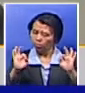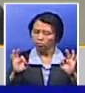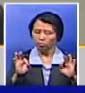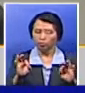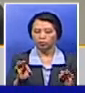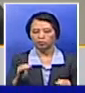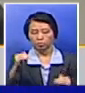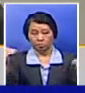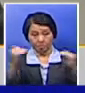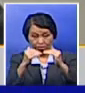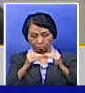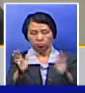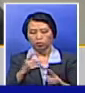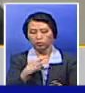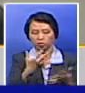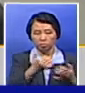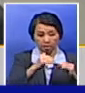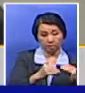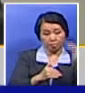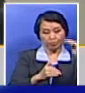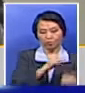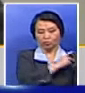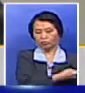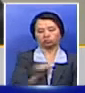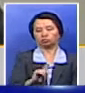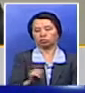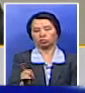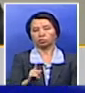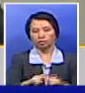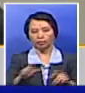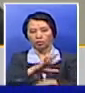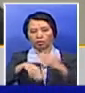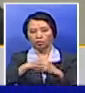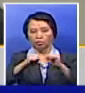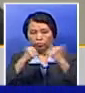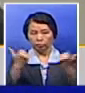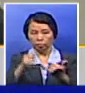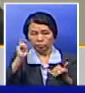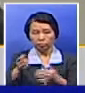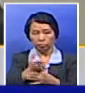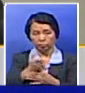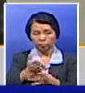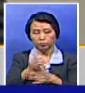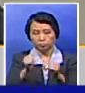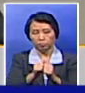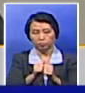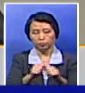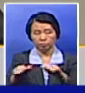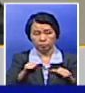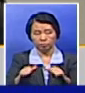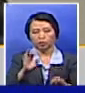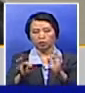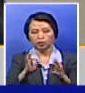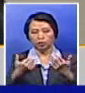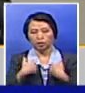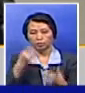kerana kita nak lebih dominan, tetapi dari segi praktikal yang sebuah syarikat akan dapat berfungsi dengan lebih efektif jika